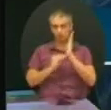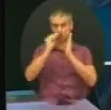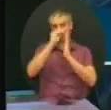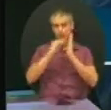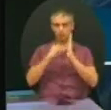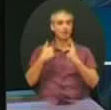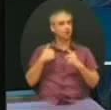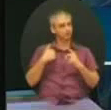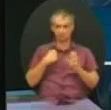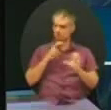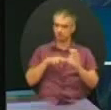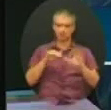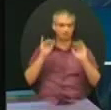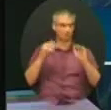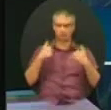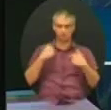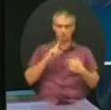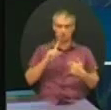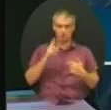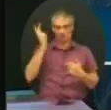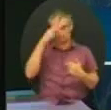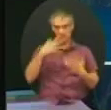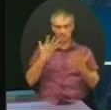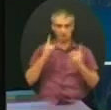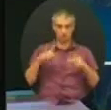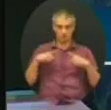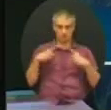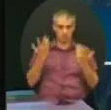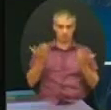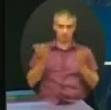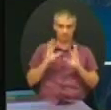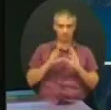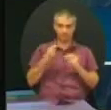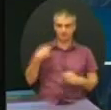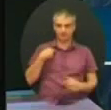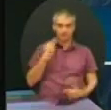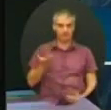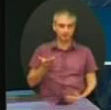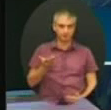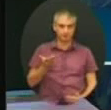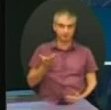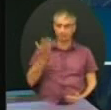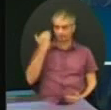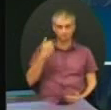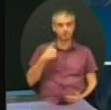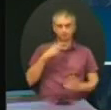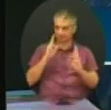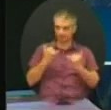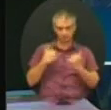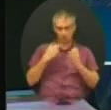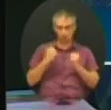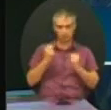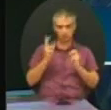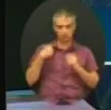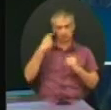אני בלי ספק מצטרף לברכות, אני אף פעם לא הבנתי איך אפשר להתקיים בכלל מהקצבה ברמה שהייתה, ואני גם עכשיו לא בטוח